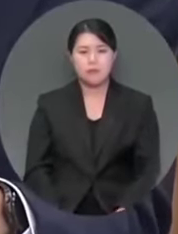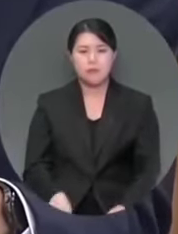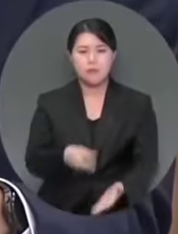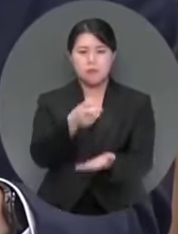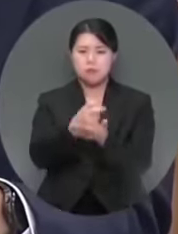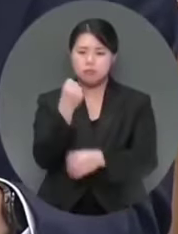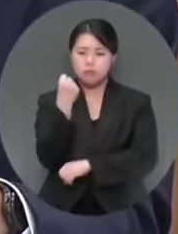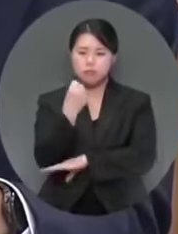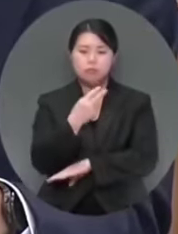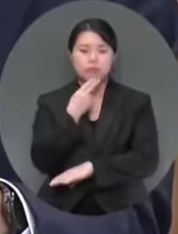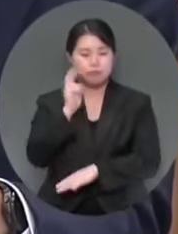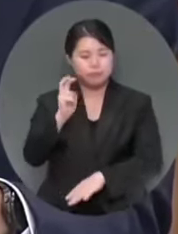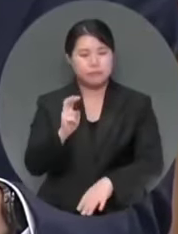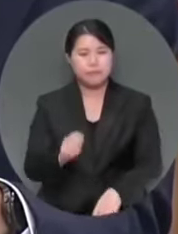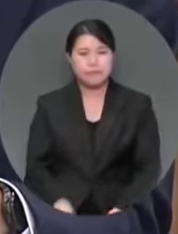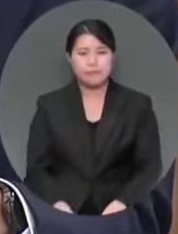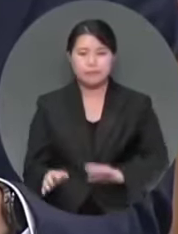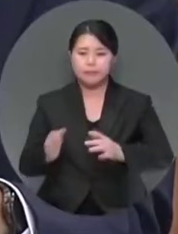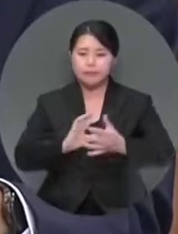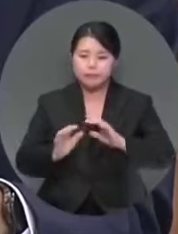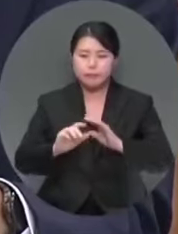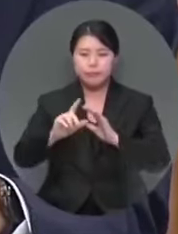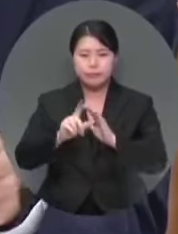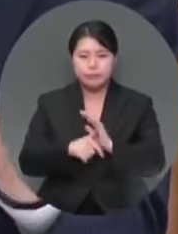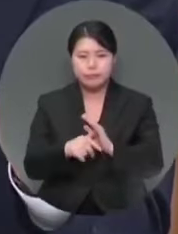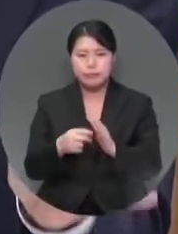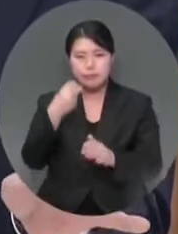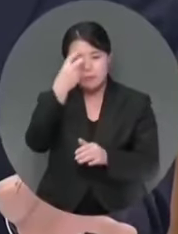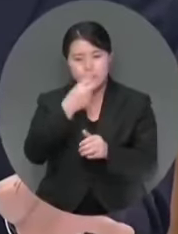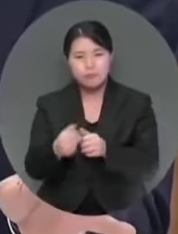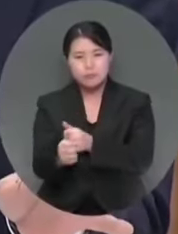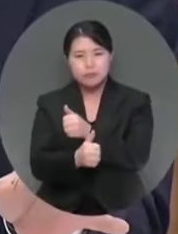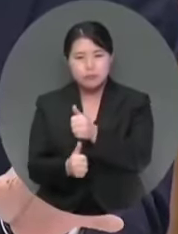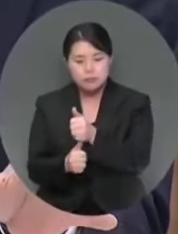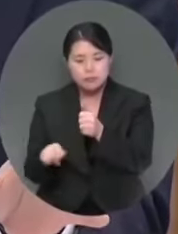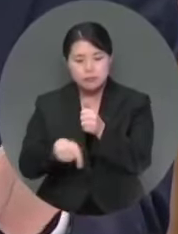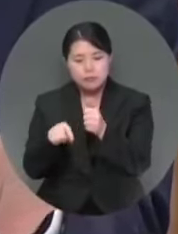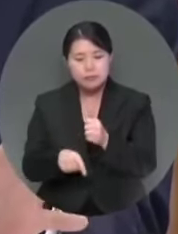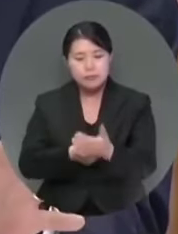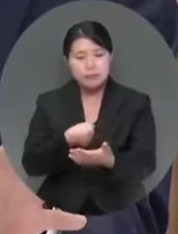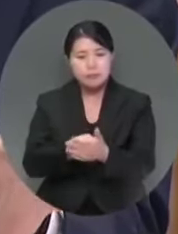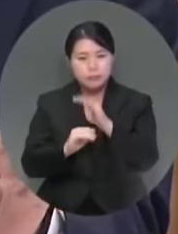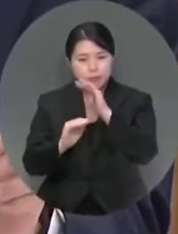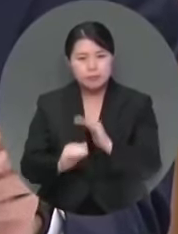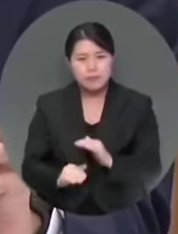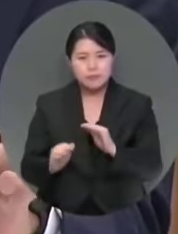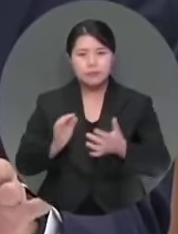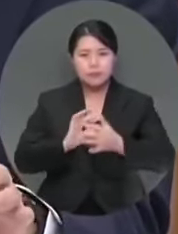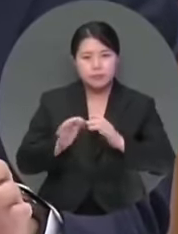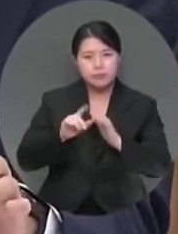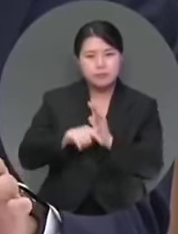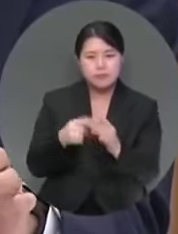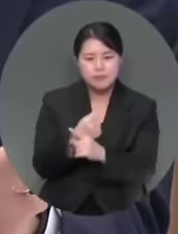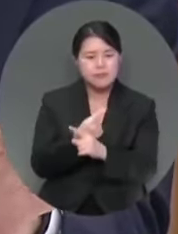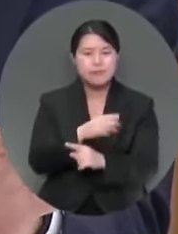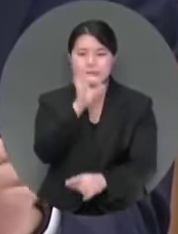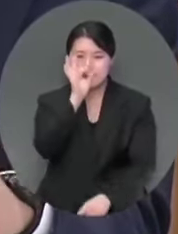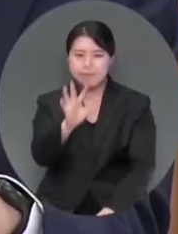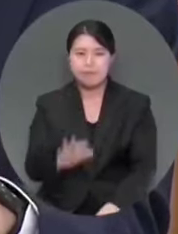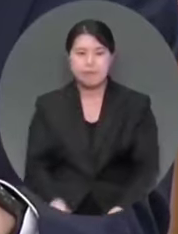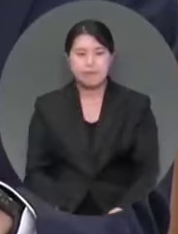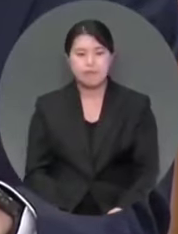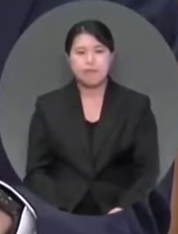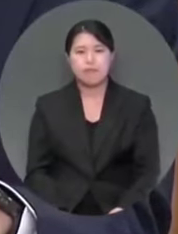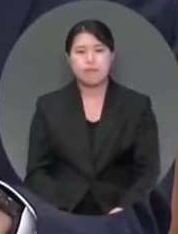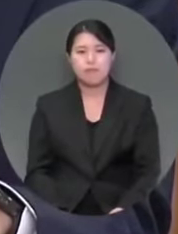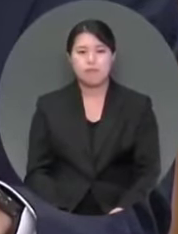거는 없는 거고요. 간담회를 통해서 감사위원회에서 의결된 사항을 간담회를 통해서 바꾸거나 할 수는 없습니다. 그런데